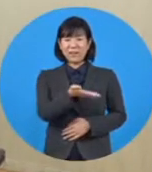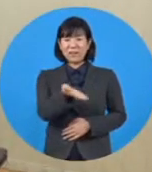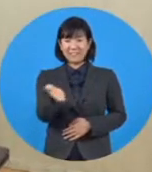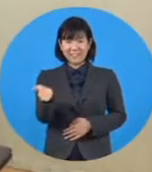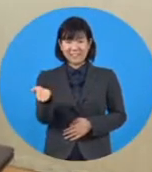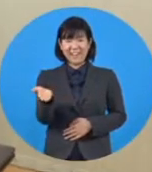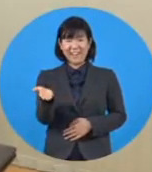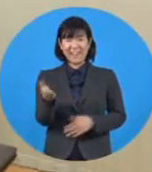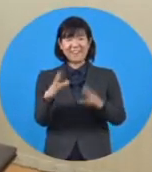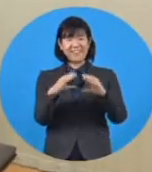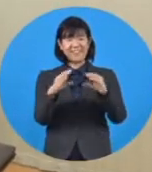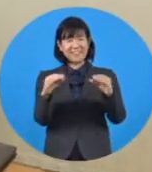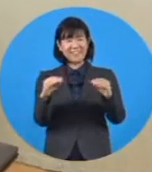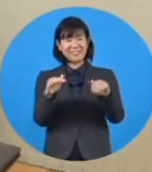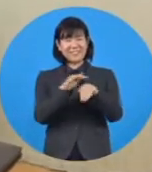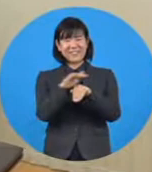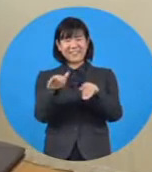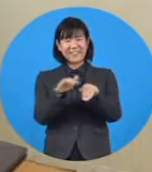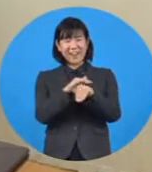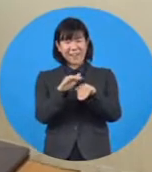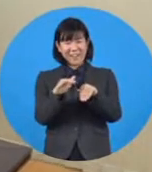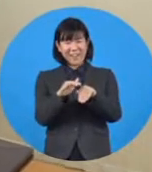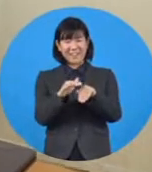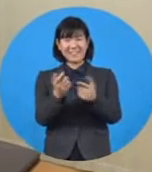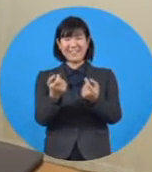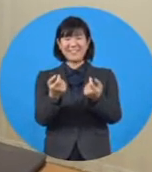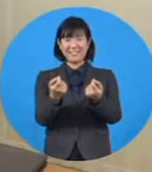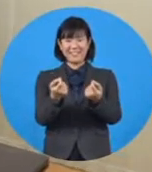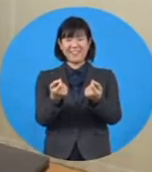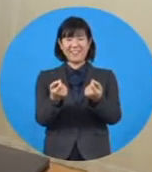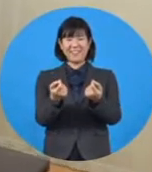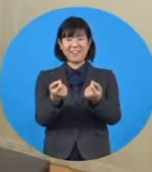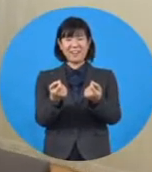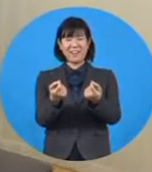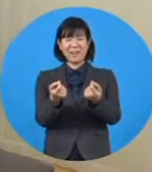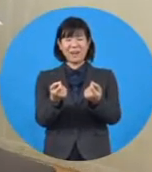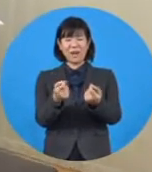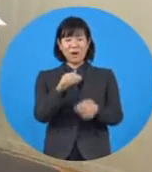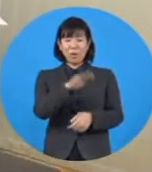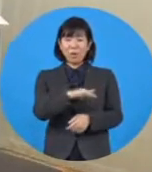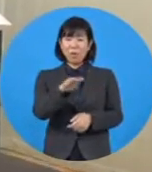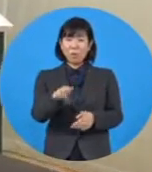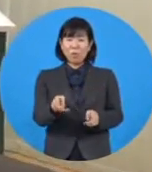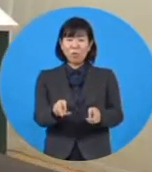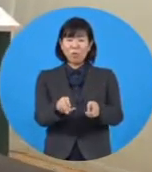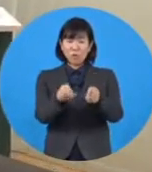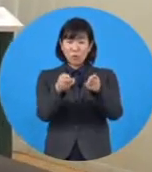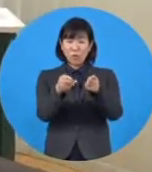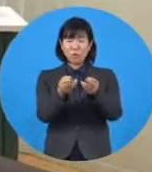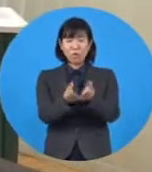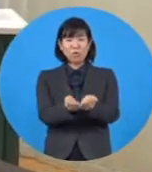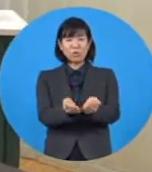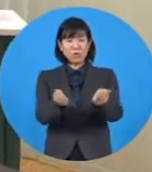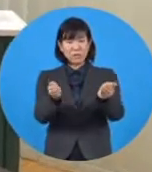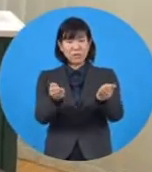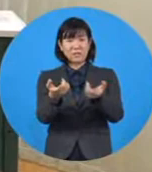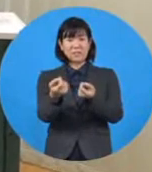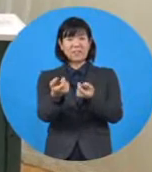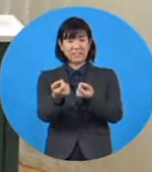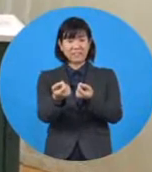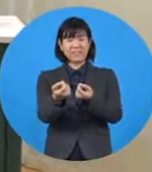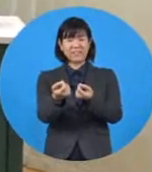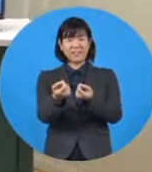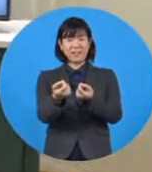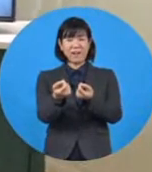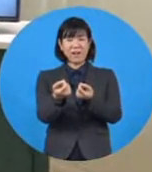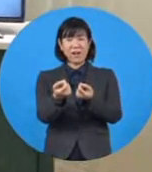こちらぬくもりがあって可愛らしいですね。すべて子供用の食器ですか？ はい、そうですね。弊社